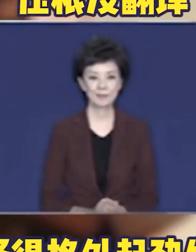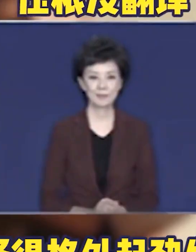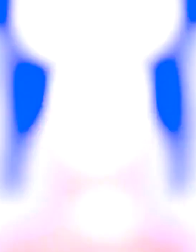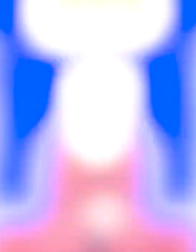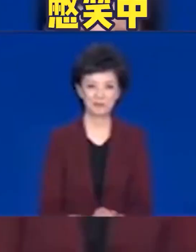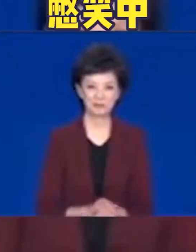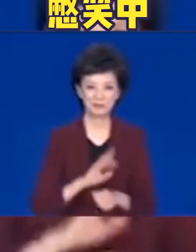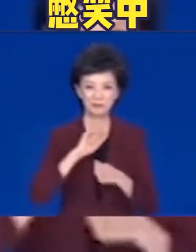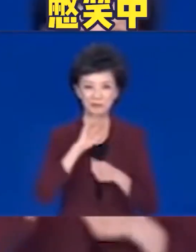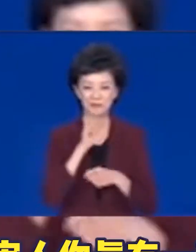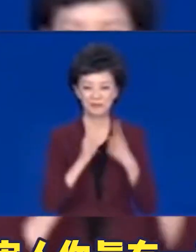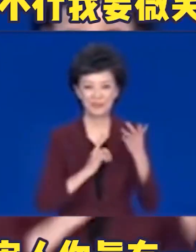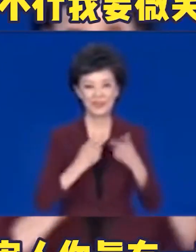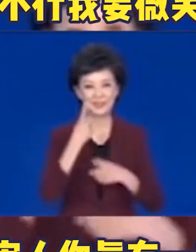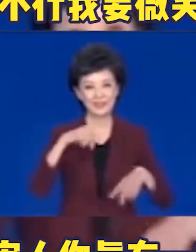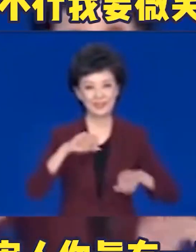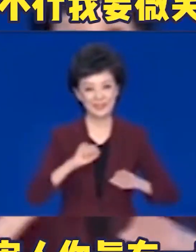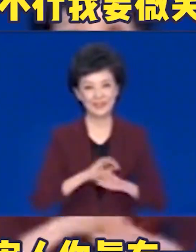起劲生动